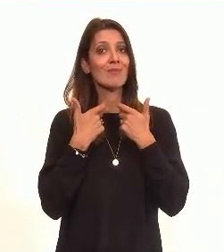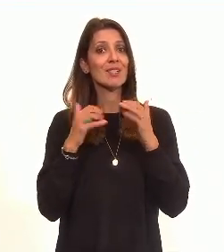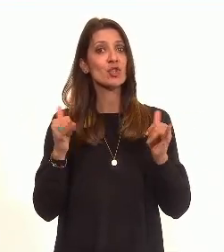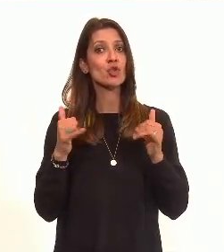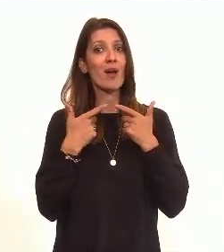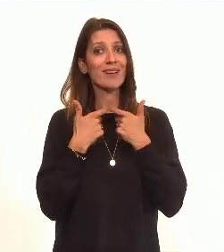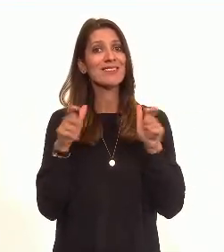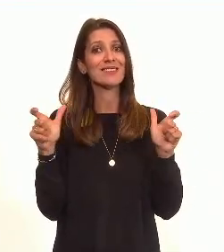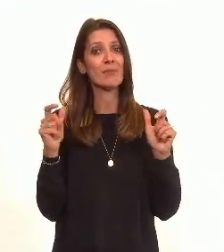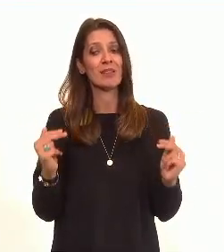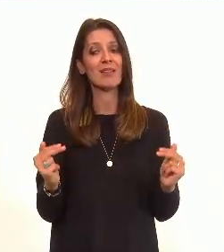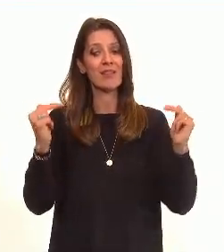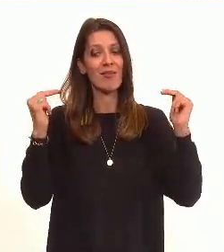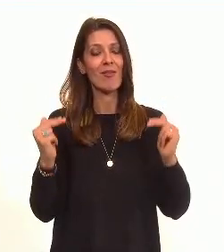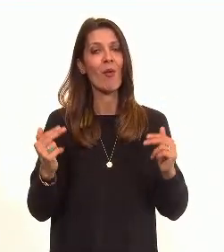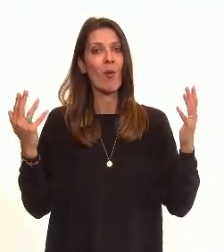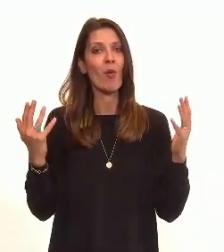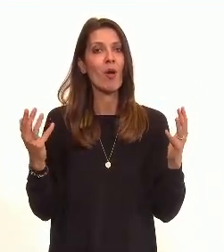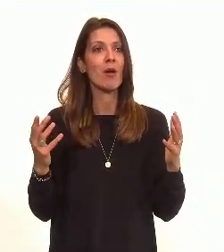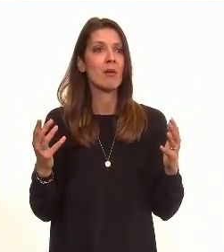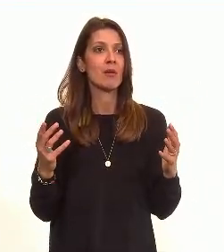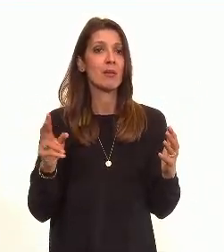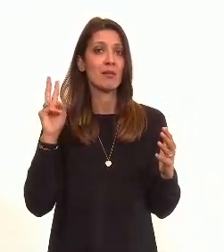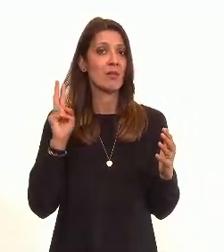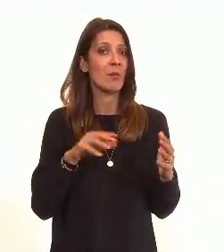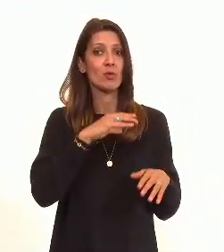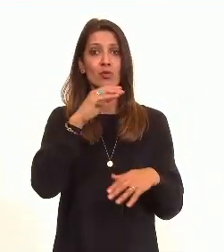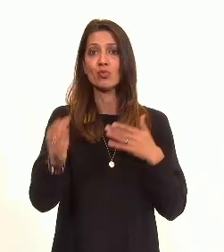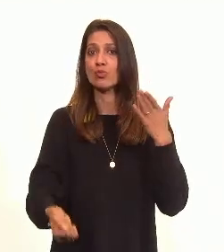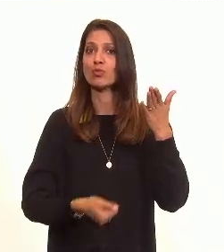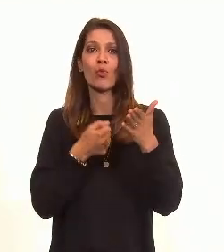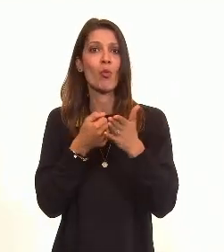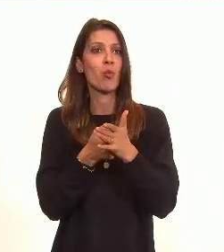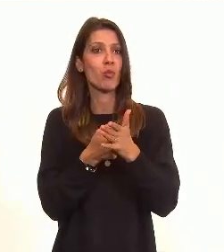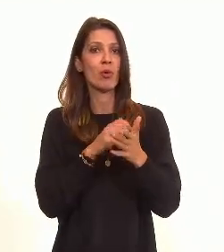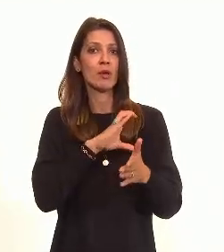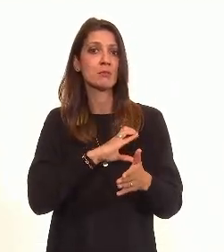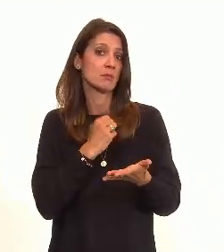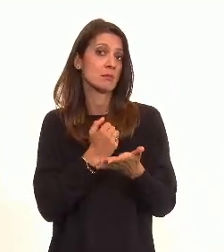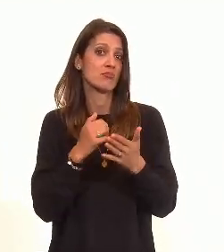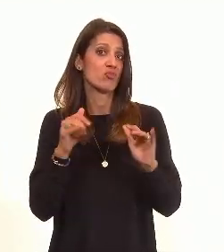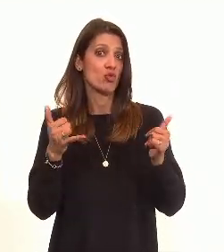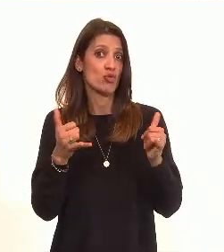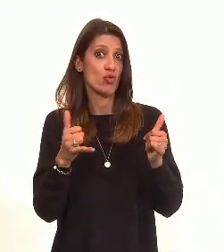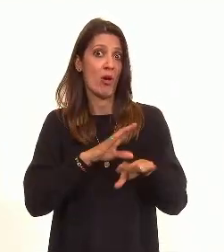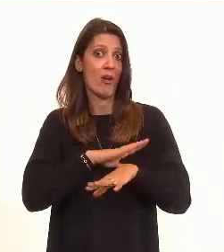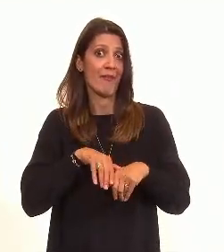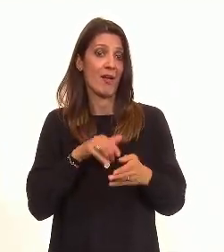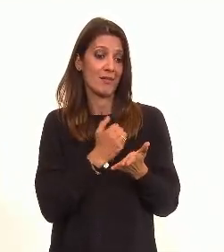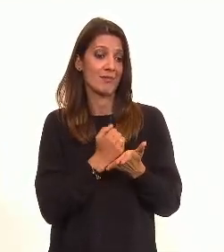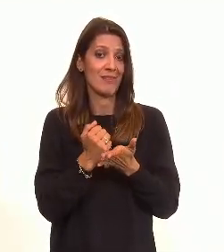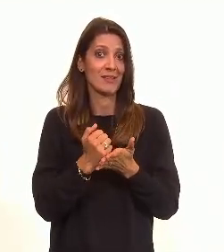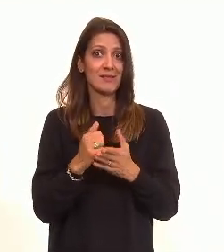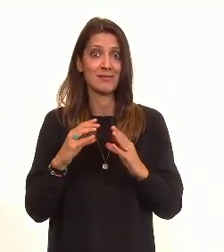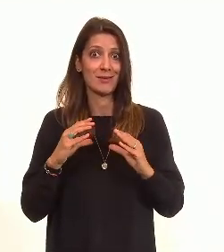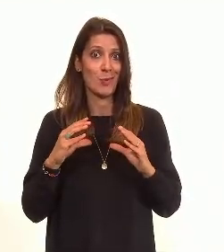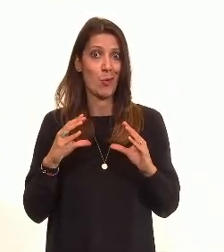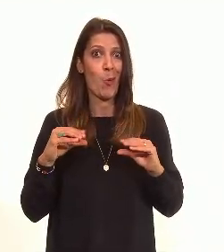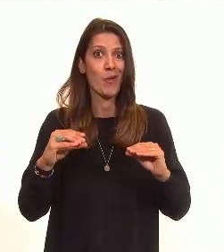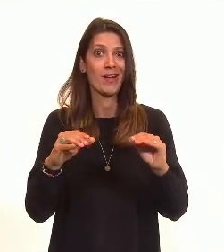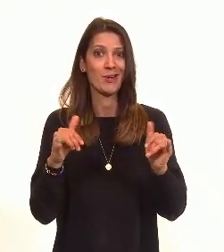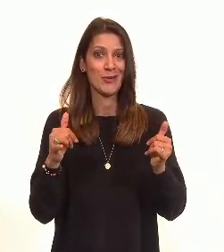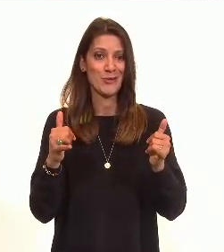car chaque scénette, en plus de la question, il y avait aussi après des contenus pour informer davantage les personnes à la fin de chaque scénette. On a organisé